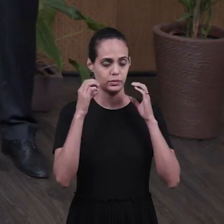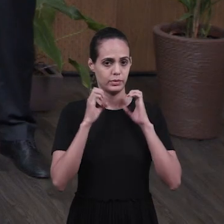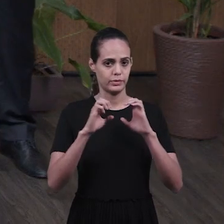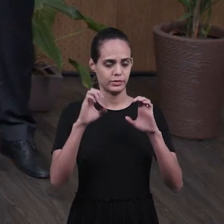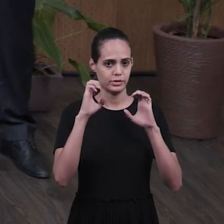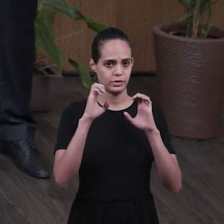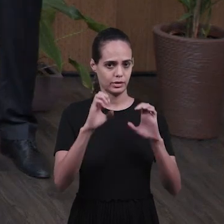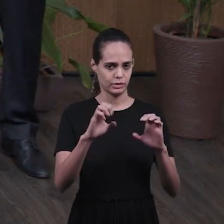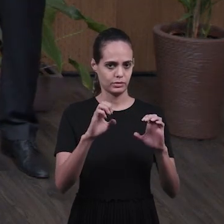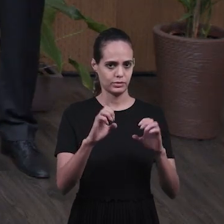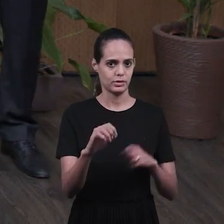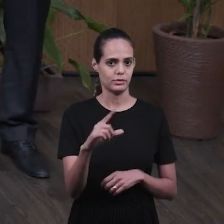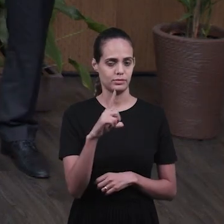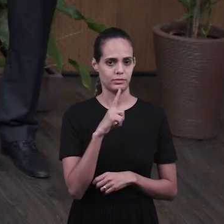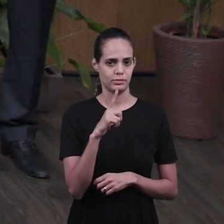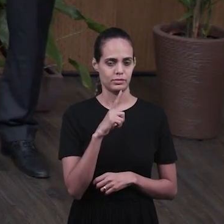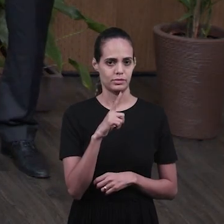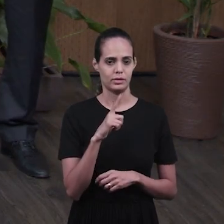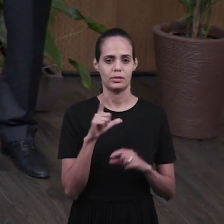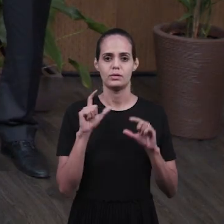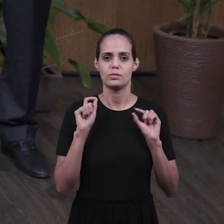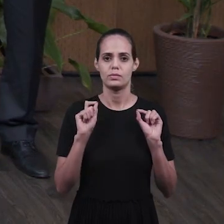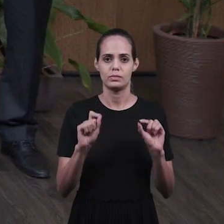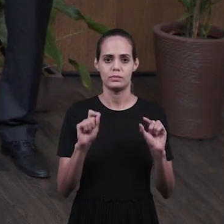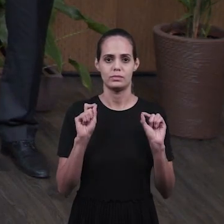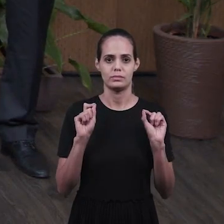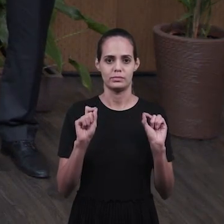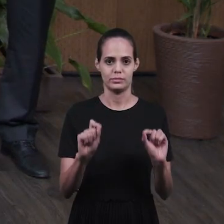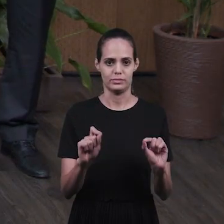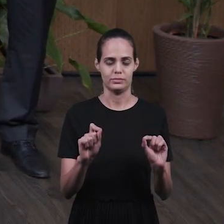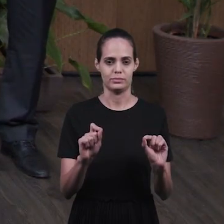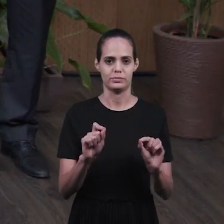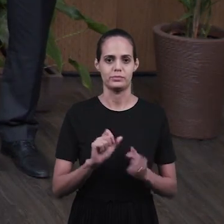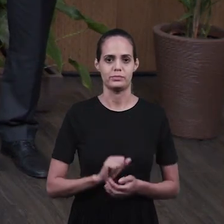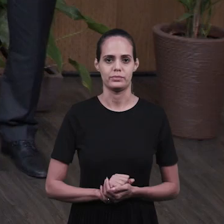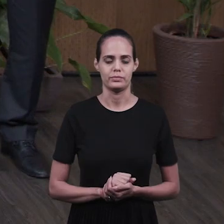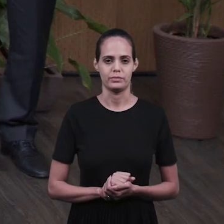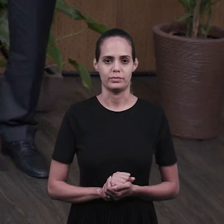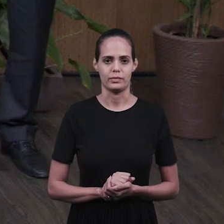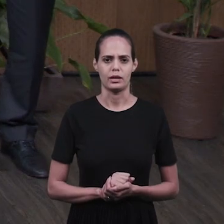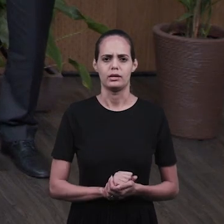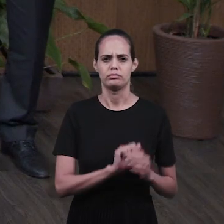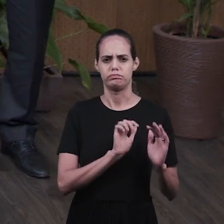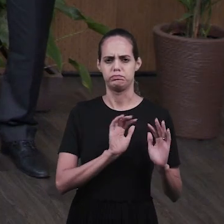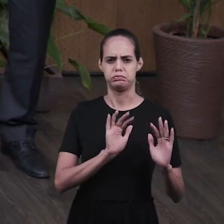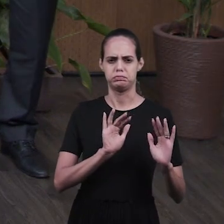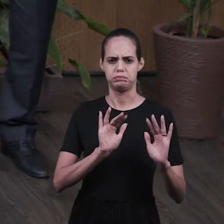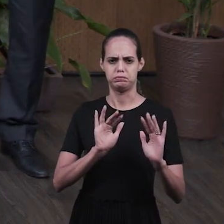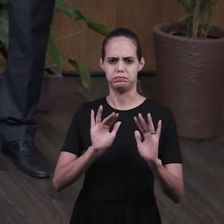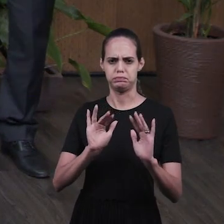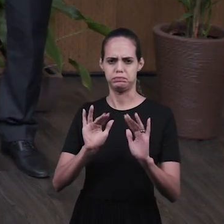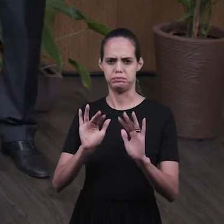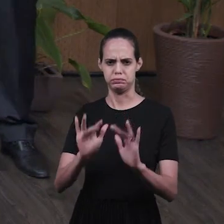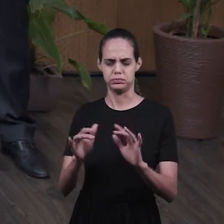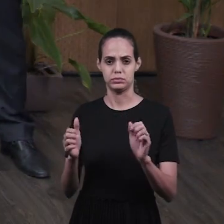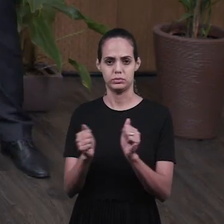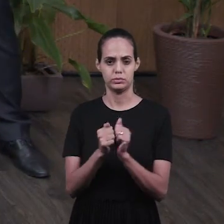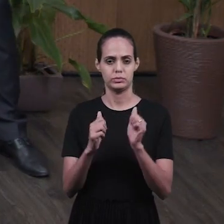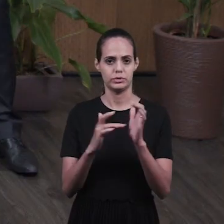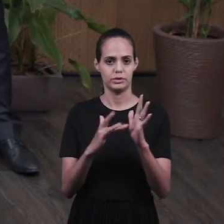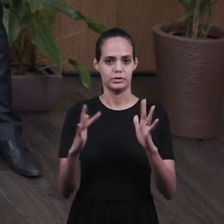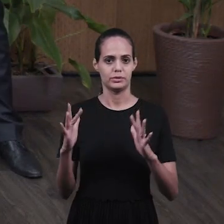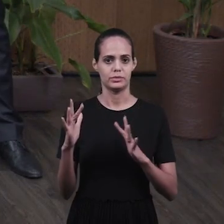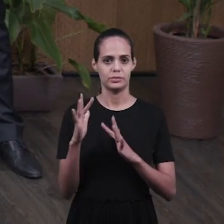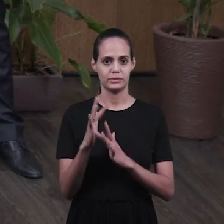4 évangiles, qu'il y avait toujours une foule qui voulait être devant Jésus.